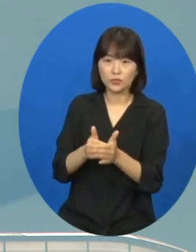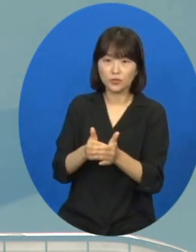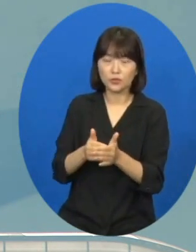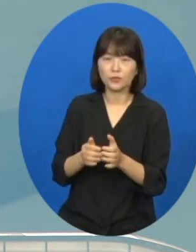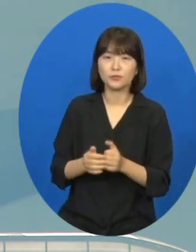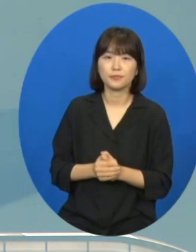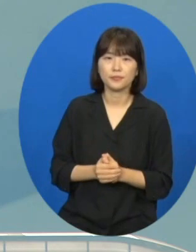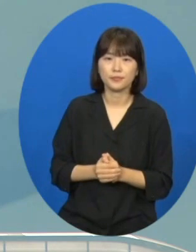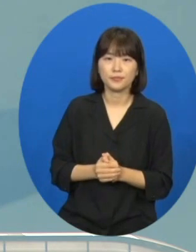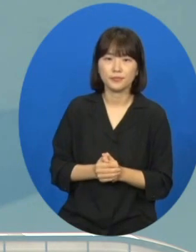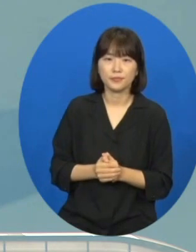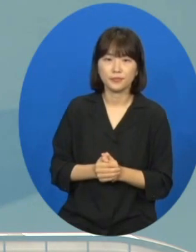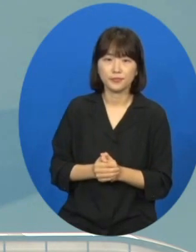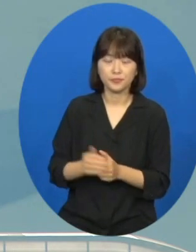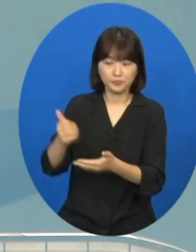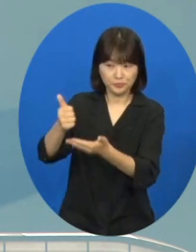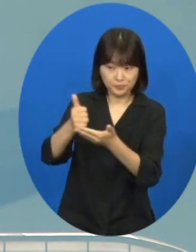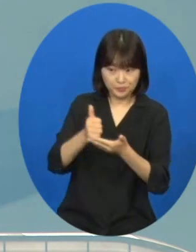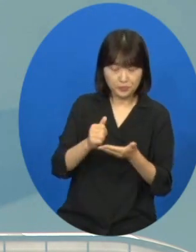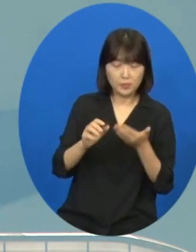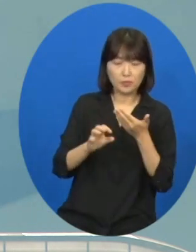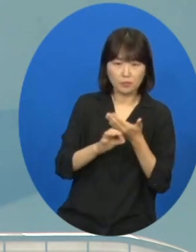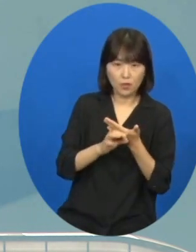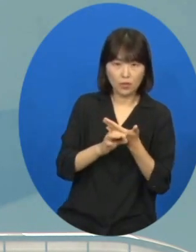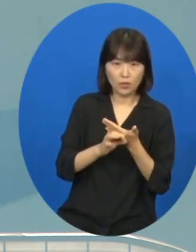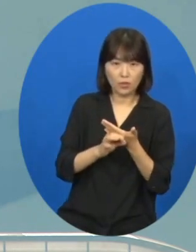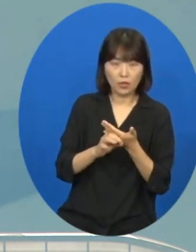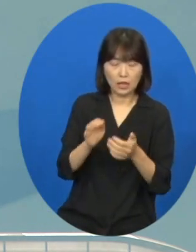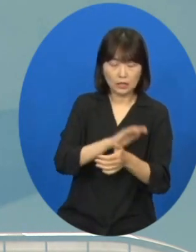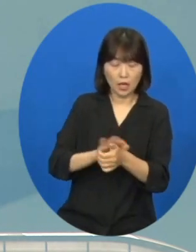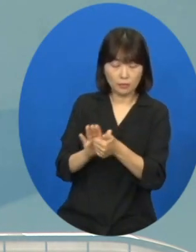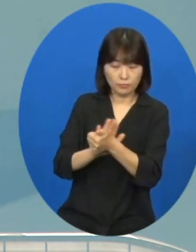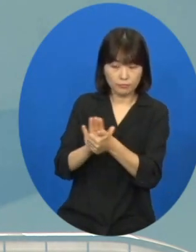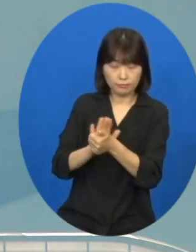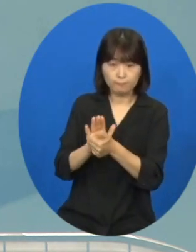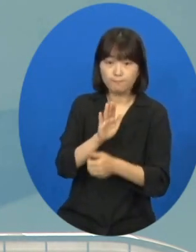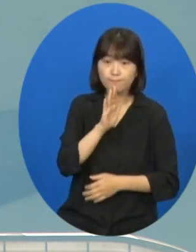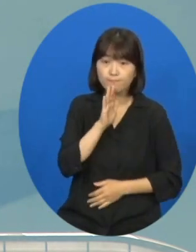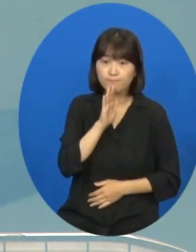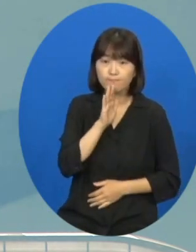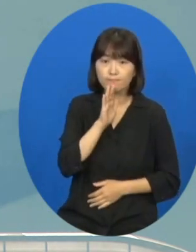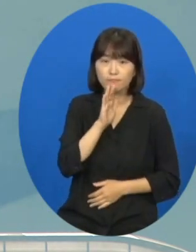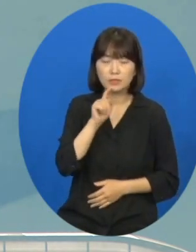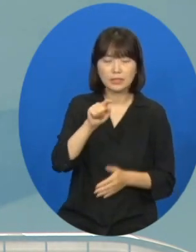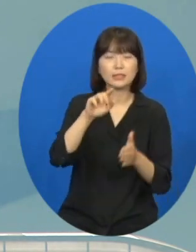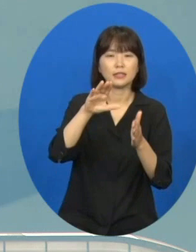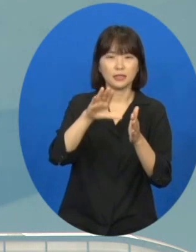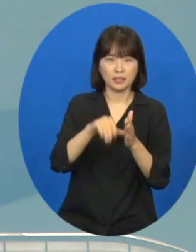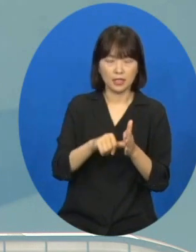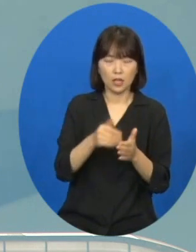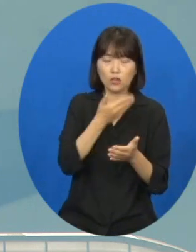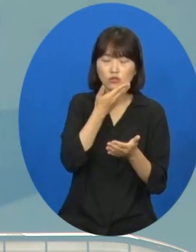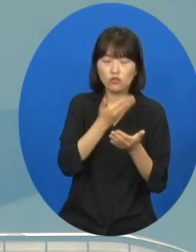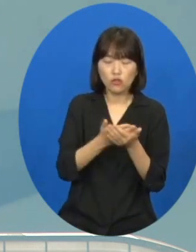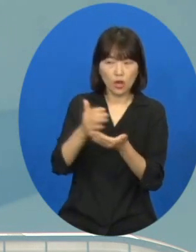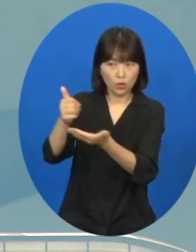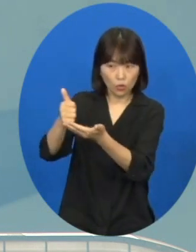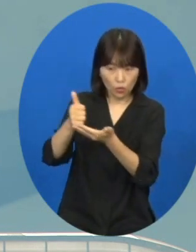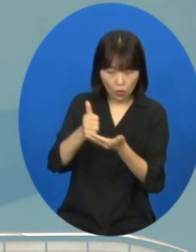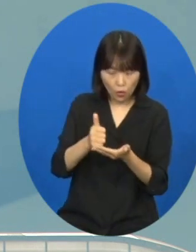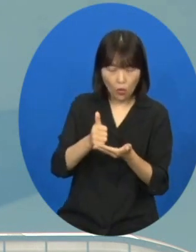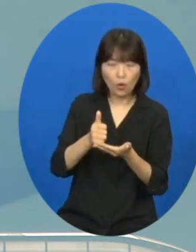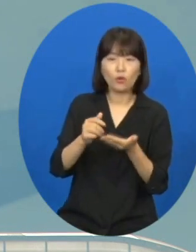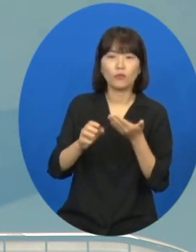하려고 초청을 했으면 손님 대접이라도 제대로 해야 되는 거죠. 그때 당시에 귀한 분을 모시고 식사